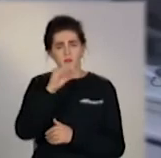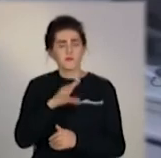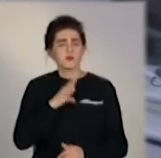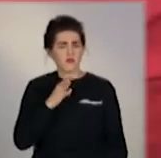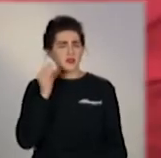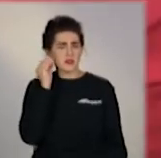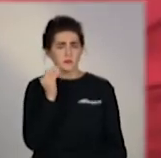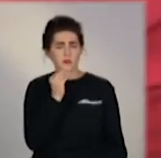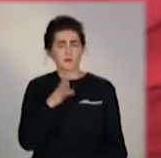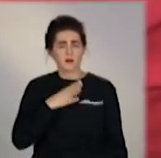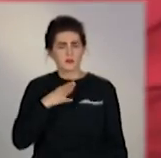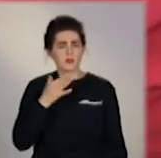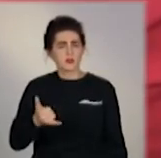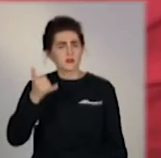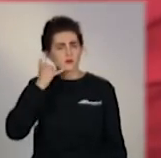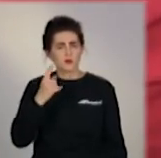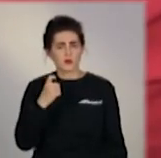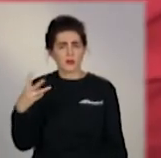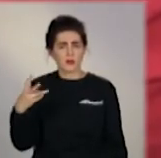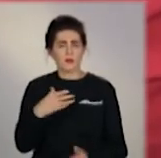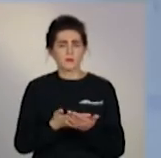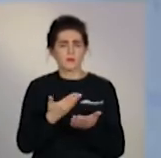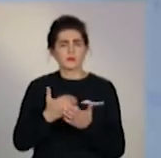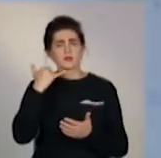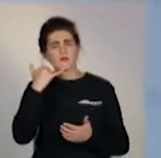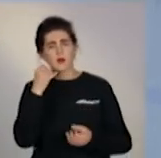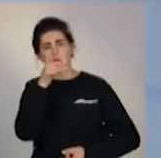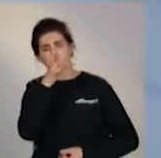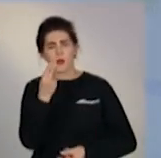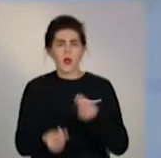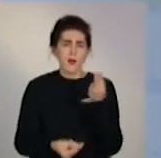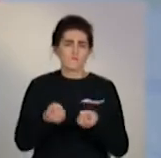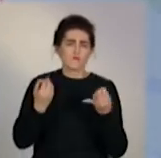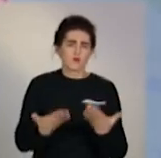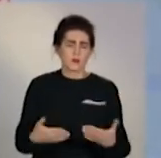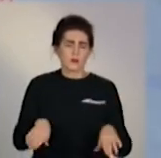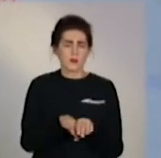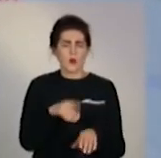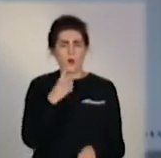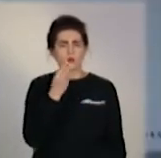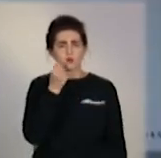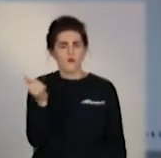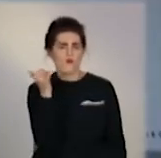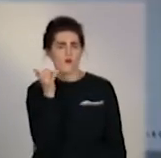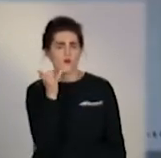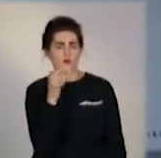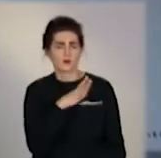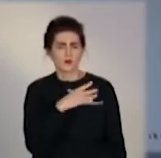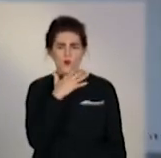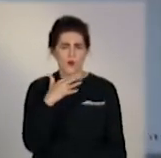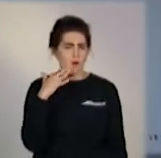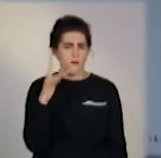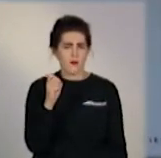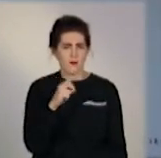іноді бувають випадки, коли лінію 103 займають, аби побешкетувати. Згадують, як один чоловік телефонував по 100 разів